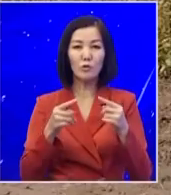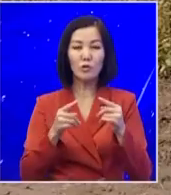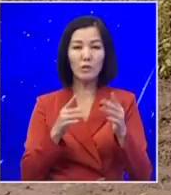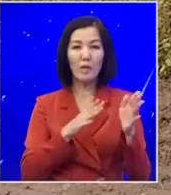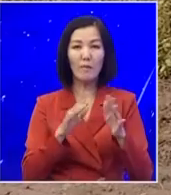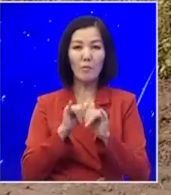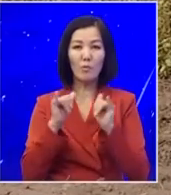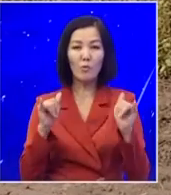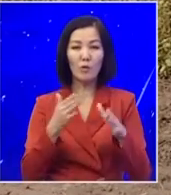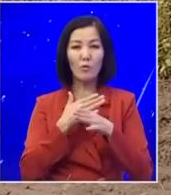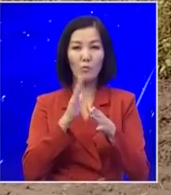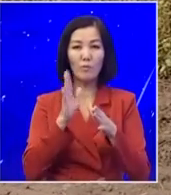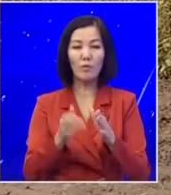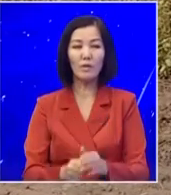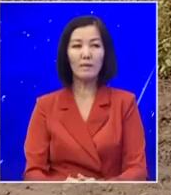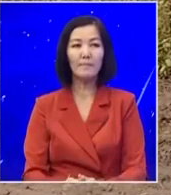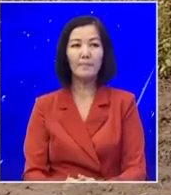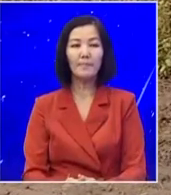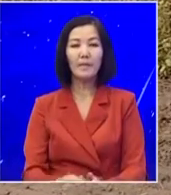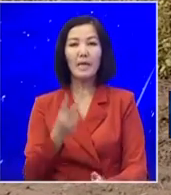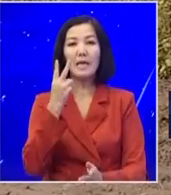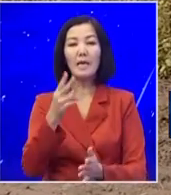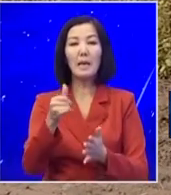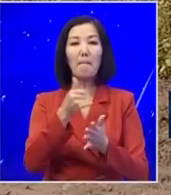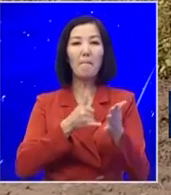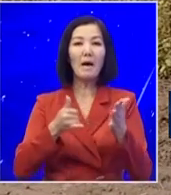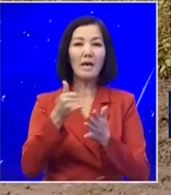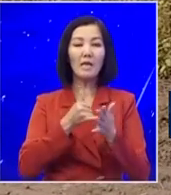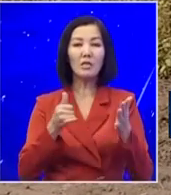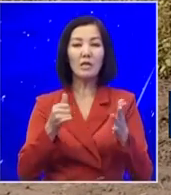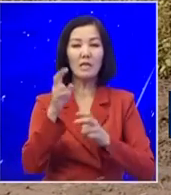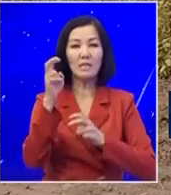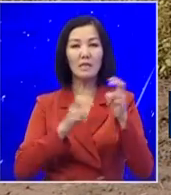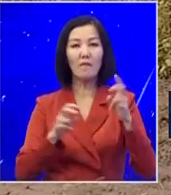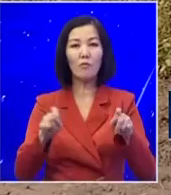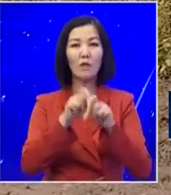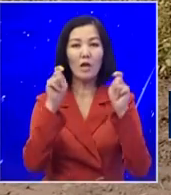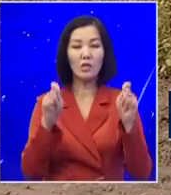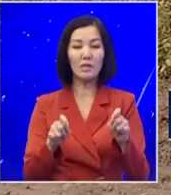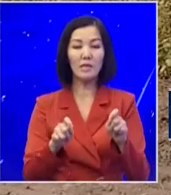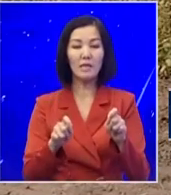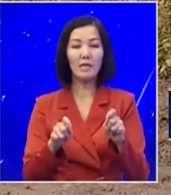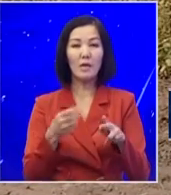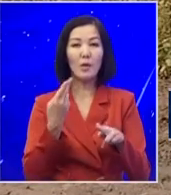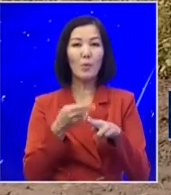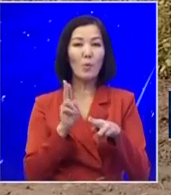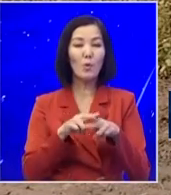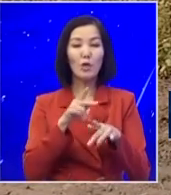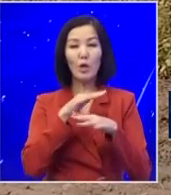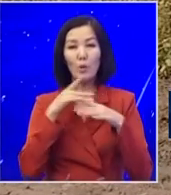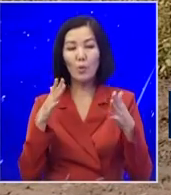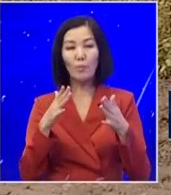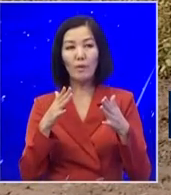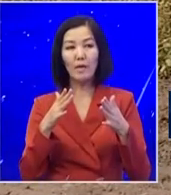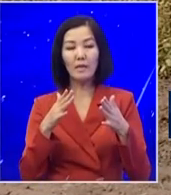ашпақ. Екі май шығаратын зауыт ашылды. Соларға өте көп